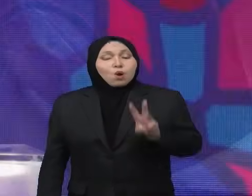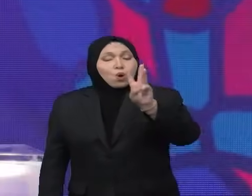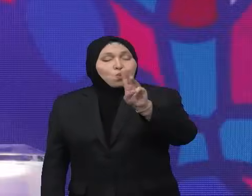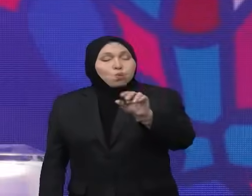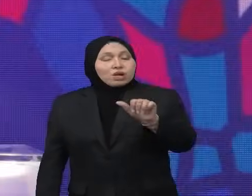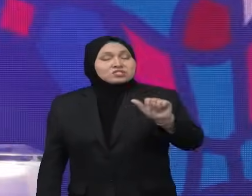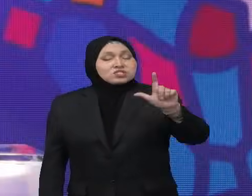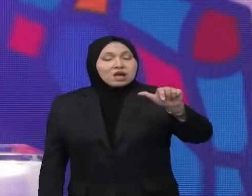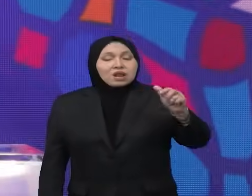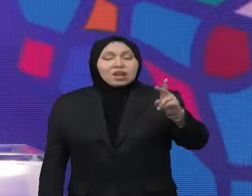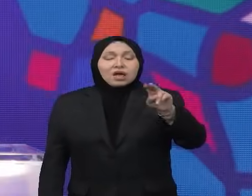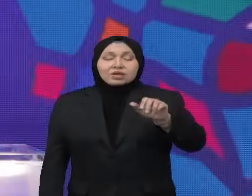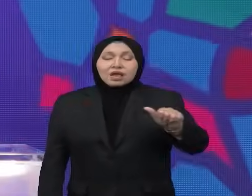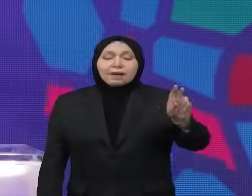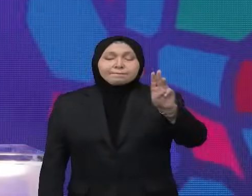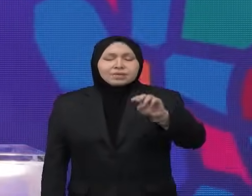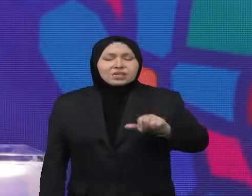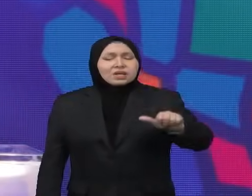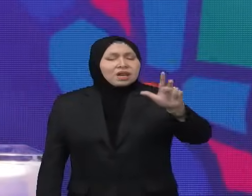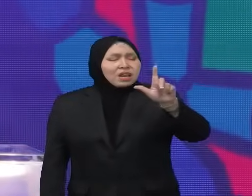وَجَعَلْ لَنَا مِنْ